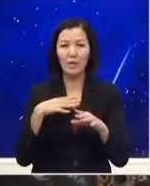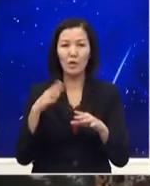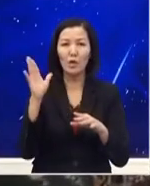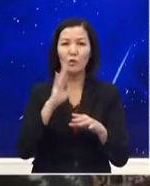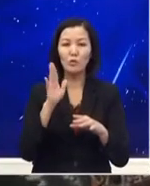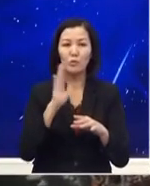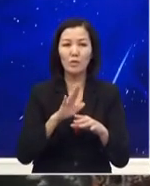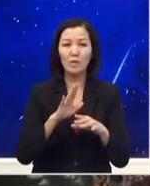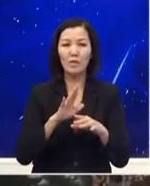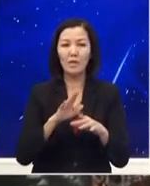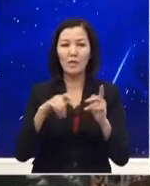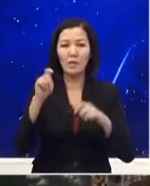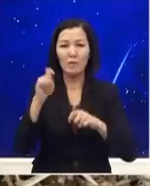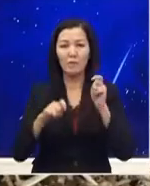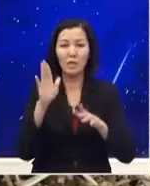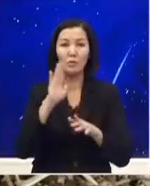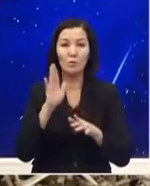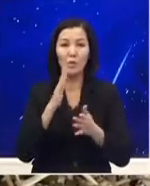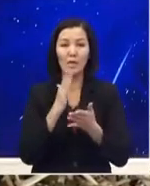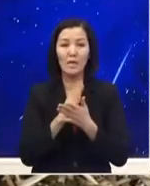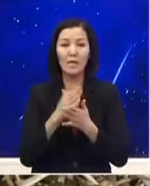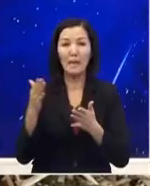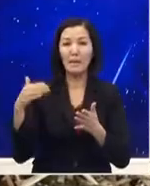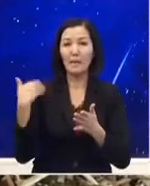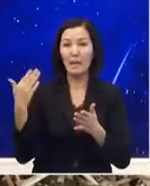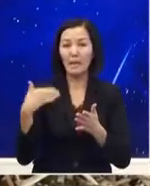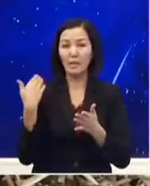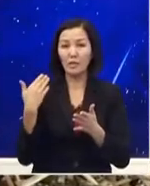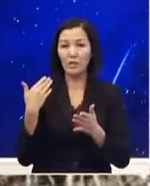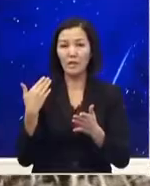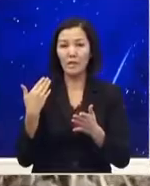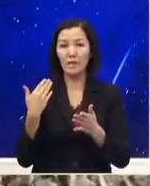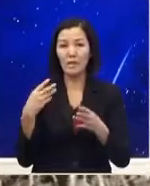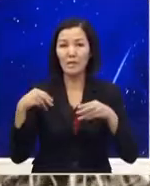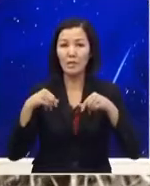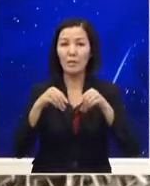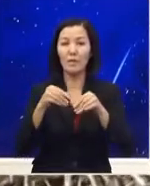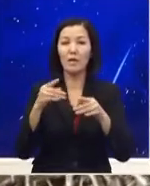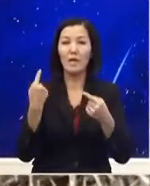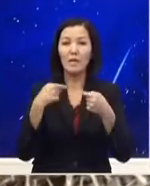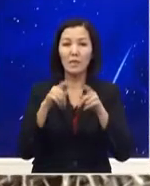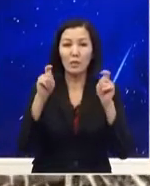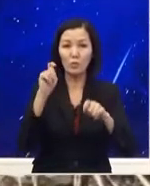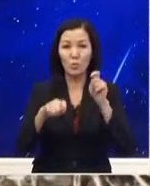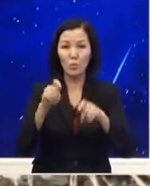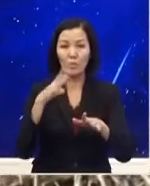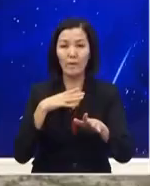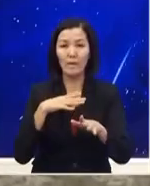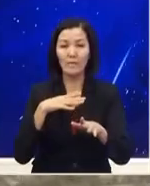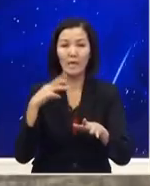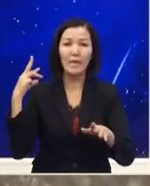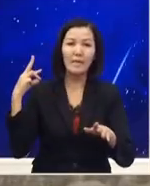жүрмейтін адырлы жерді тамшылатып суарады. Минералды тыңайтқыштарда осы жүйе арқылы беріледі. Ал зиянкестерден қорғайтын